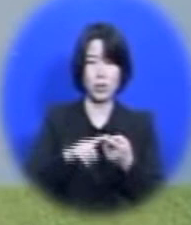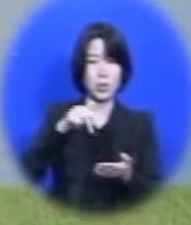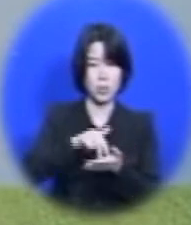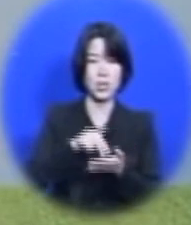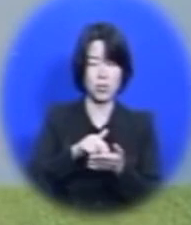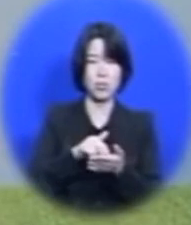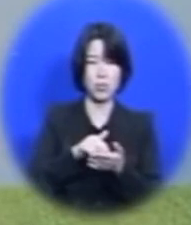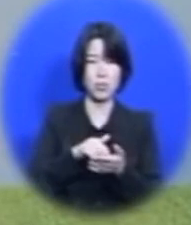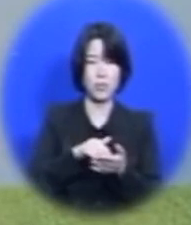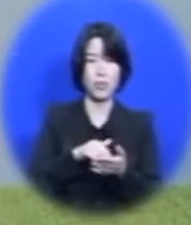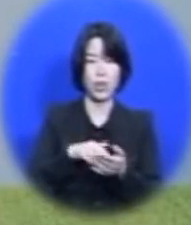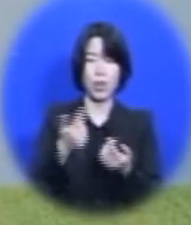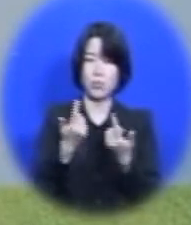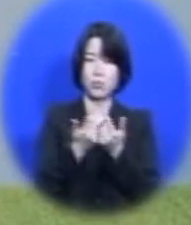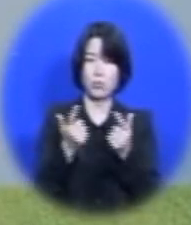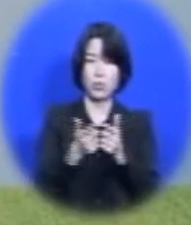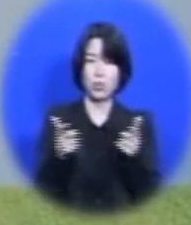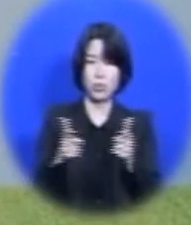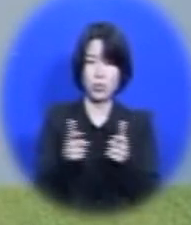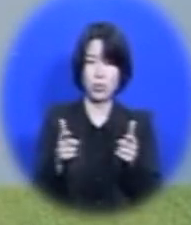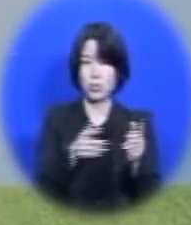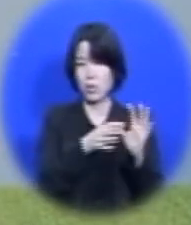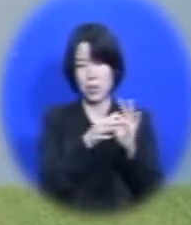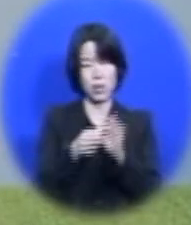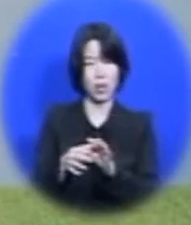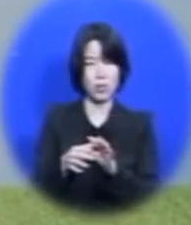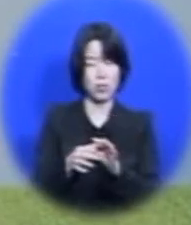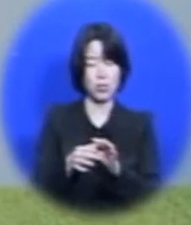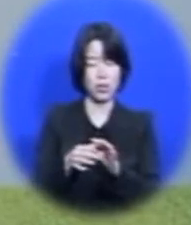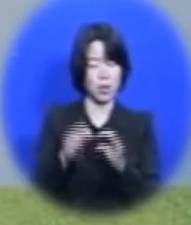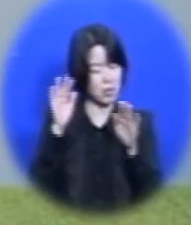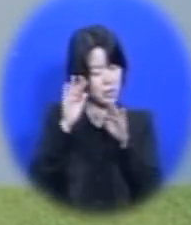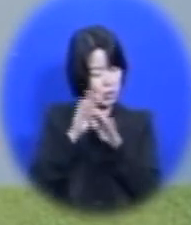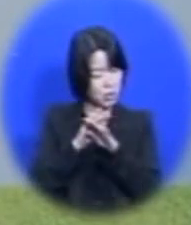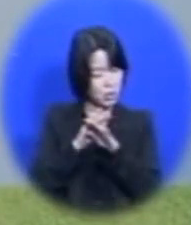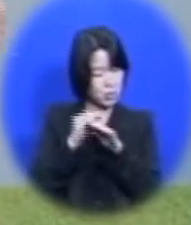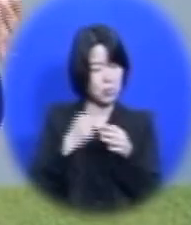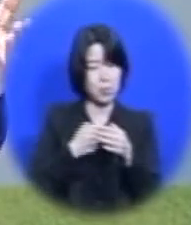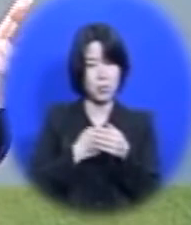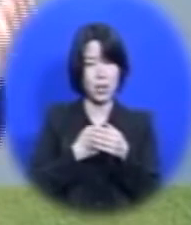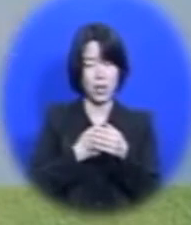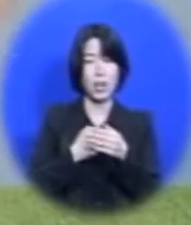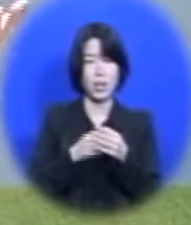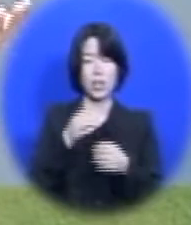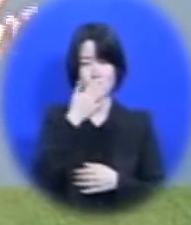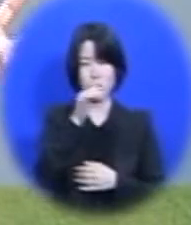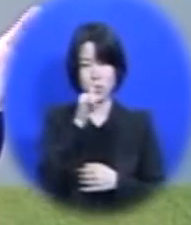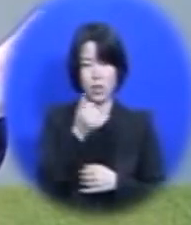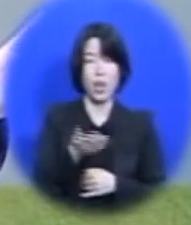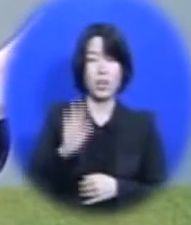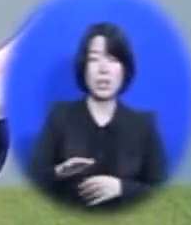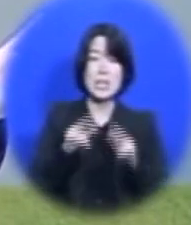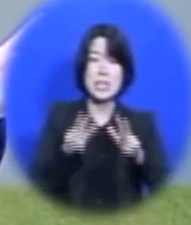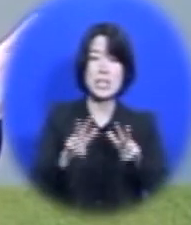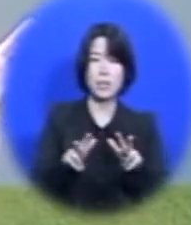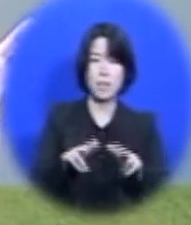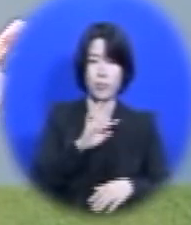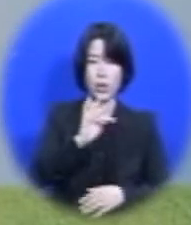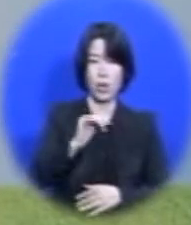계속 6층에서 새벽 기도를 드렸을 겁니다. 근데 지금은 본당에서 놀라운 기도가 드려지고